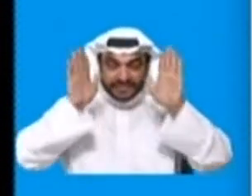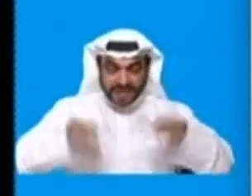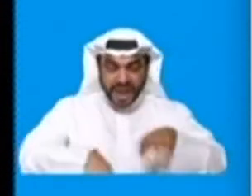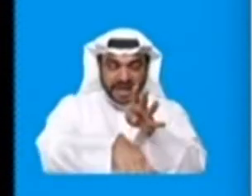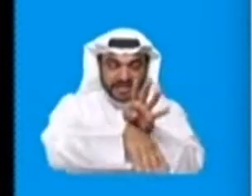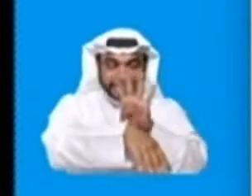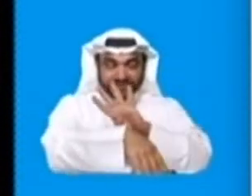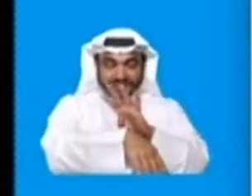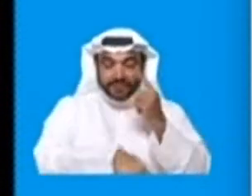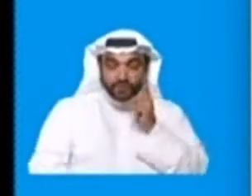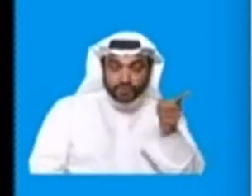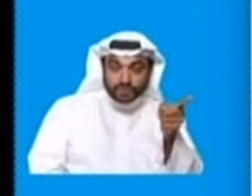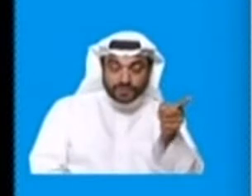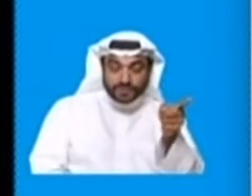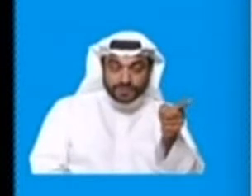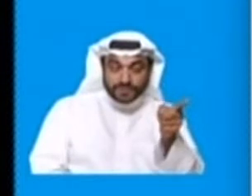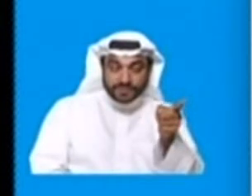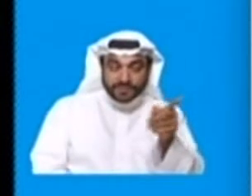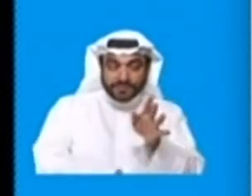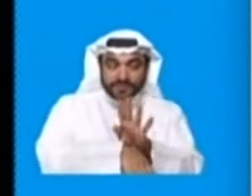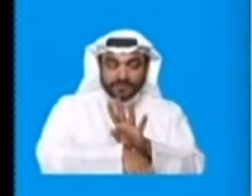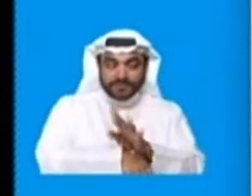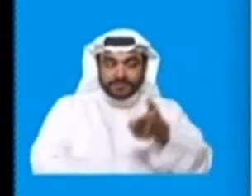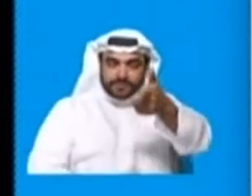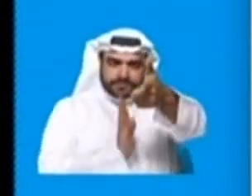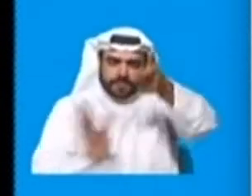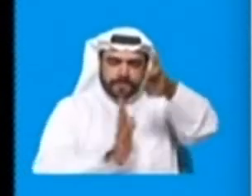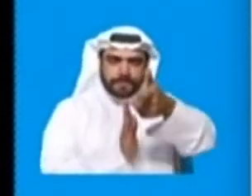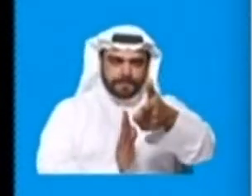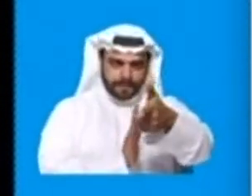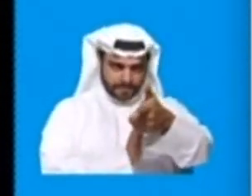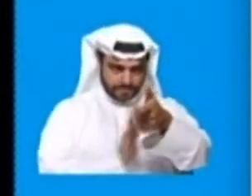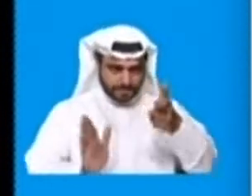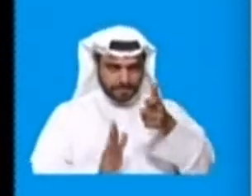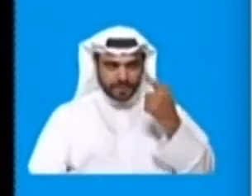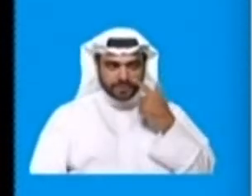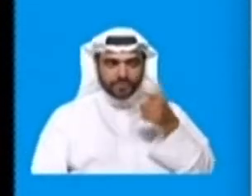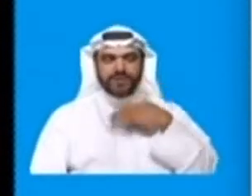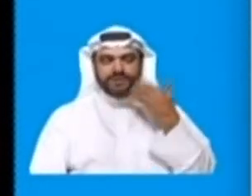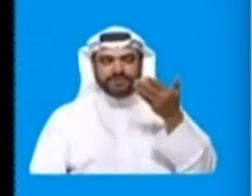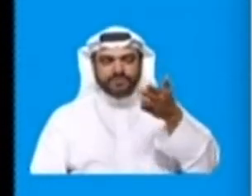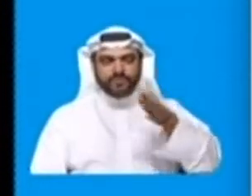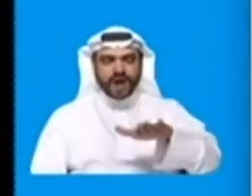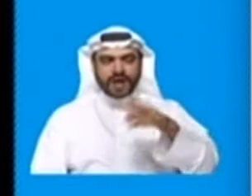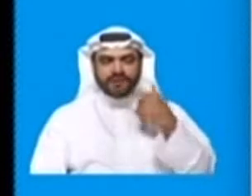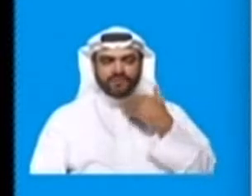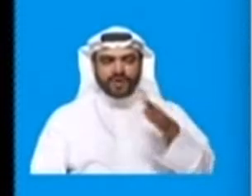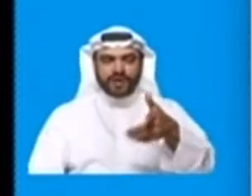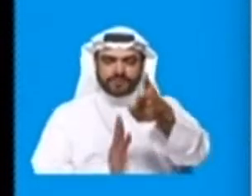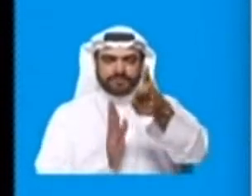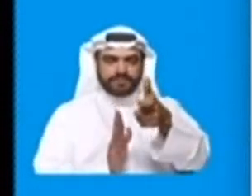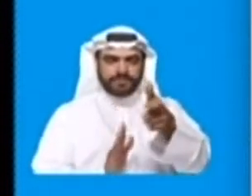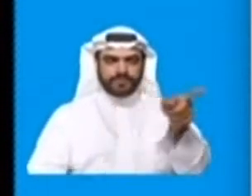الحدود الشرقية لقطاع غزة، ومقطع آخر يظهر قيام قوات الاحتلال باغتيال شهداء سيرة العودة